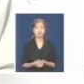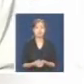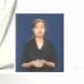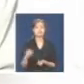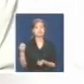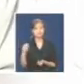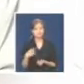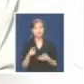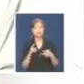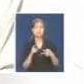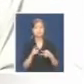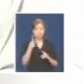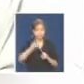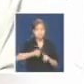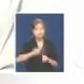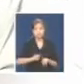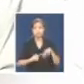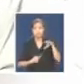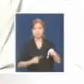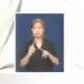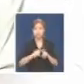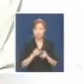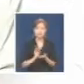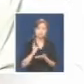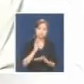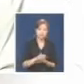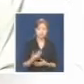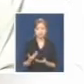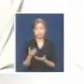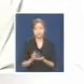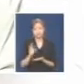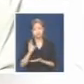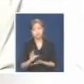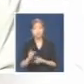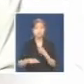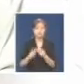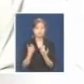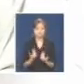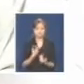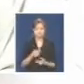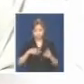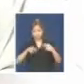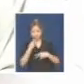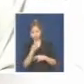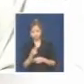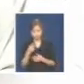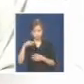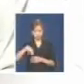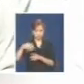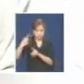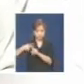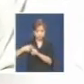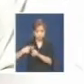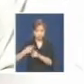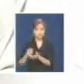คนครับโดย 2คือการเข้าครับนี่ขณะนี้เรากำลังศึกษาอยู่ว่าค่าเช่าในแต่ละแห่งนั้นทำให้